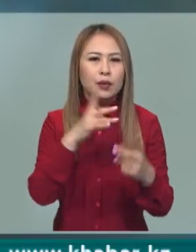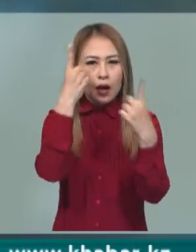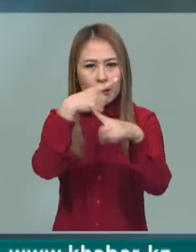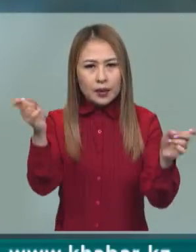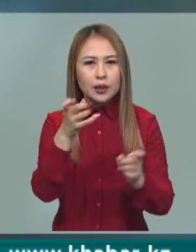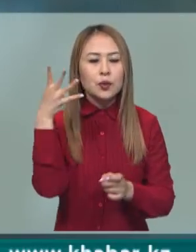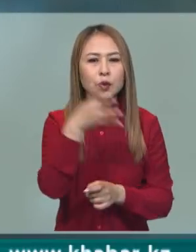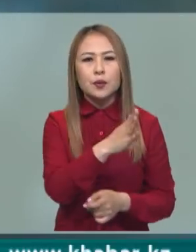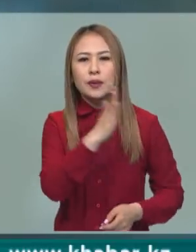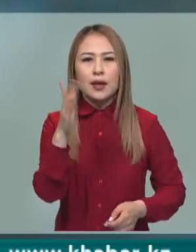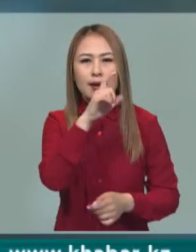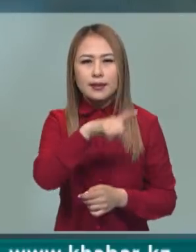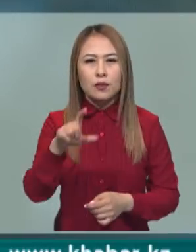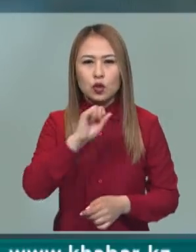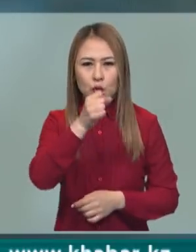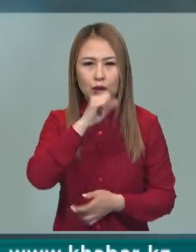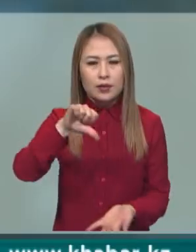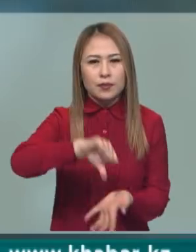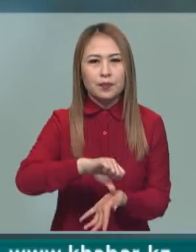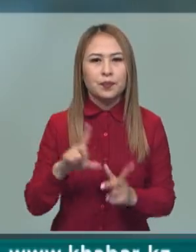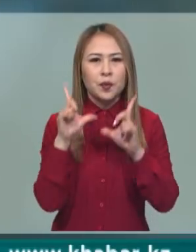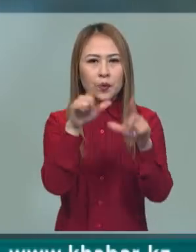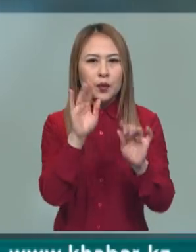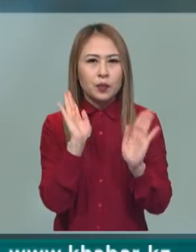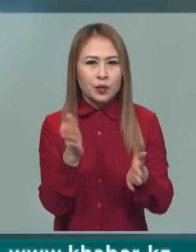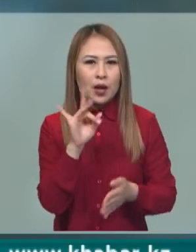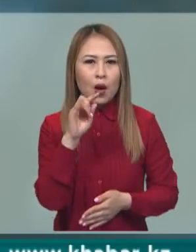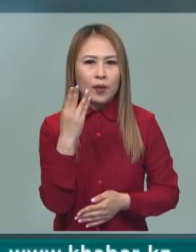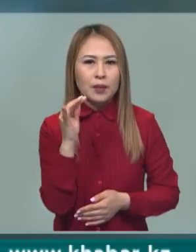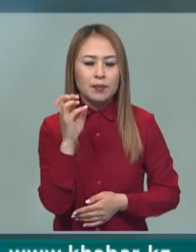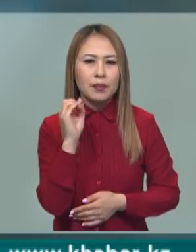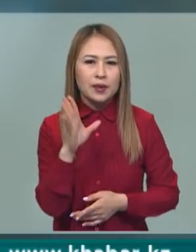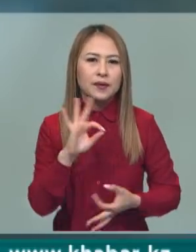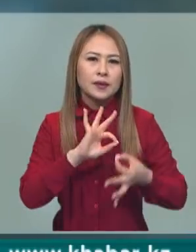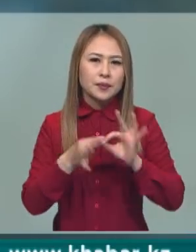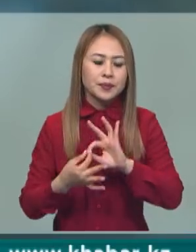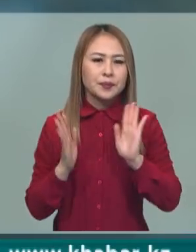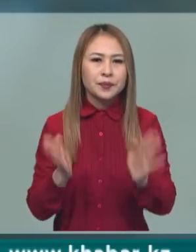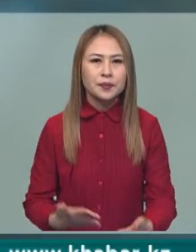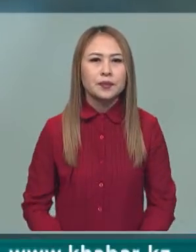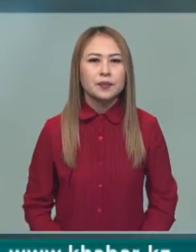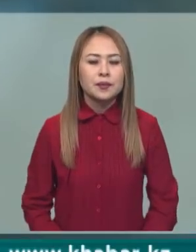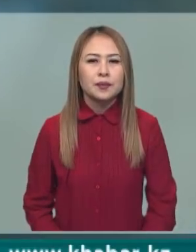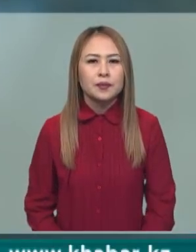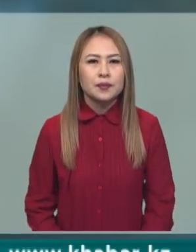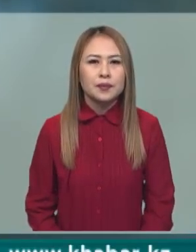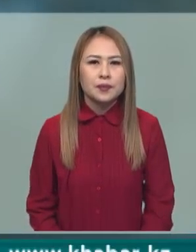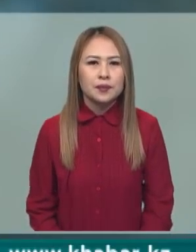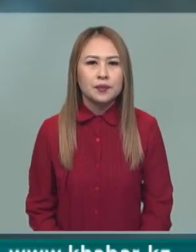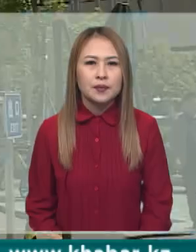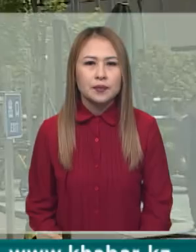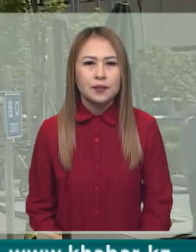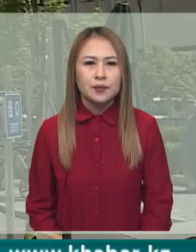форумды ақпараттандыруға 4000-нен астам журналист аттанды. Солардың бірі әріптесім Рауан Мыңбаев Бейжіңмен әңгімелейді.